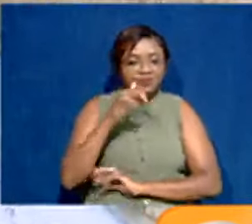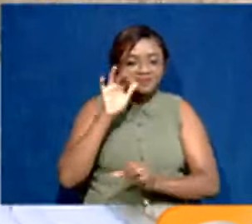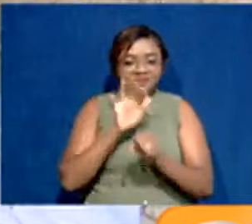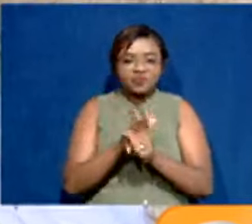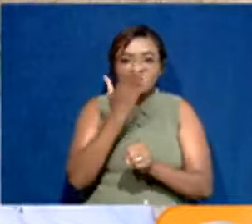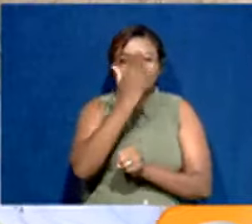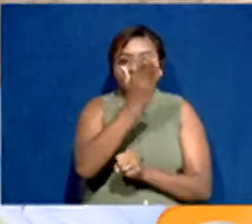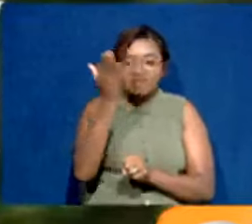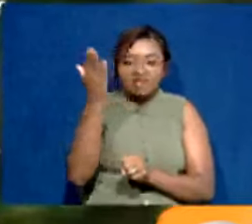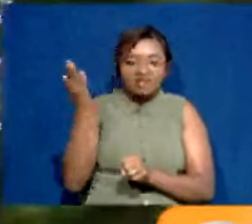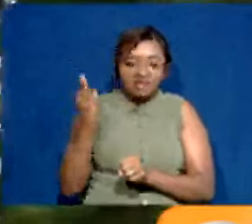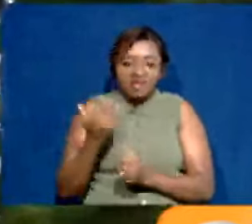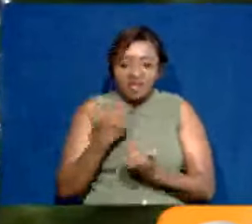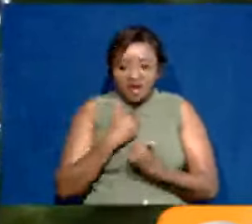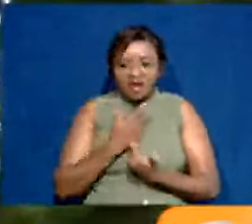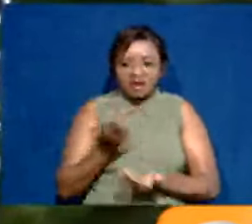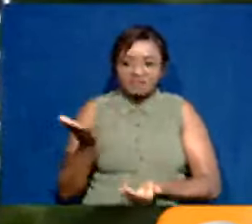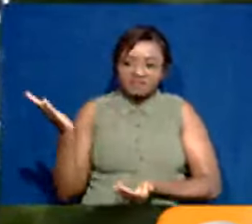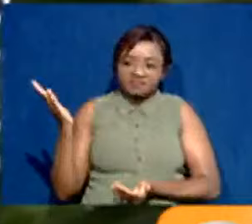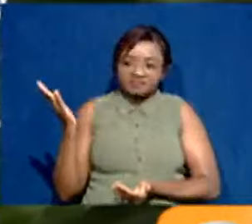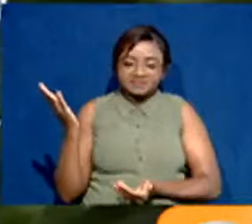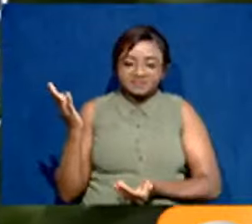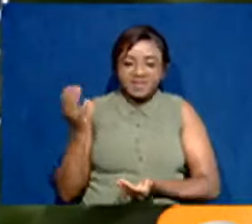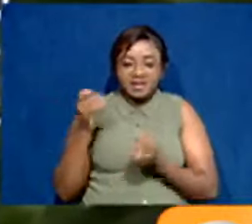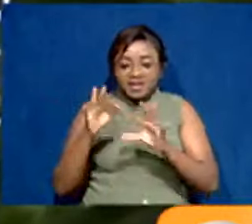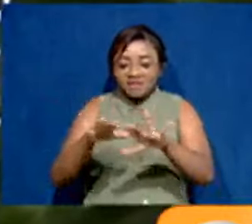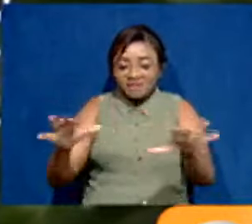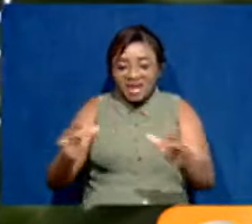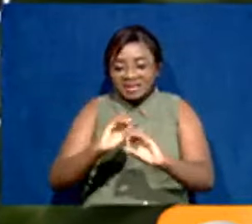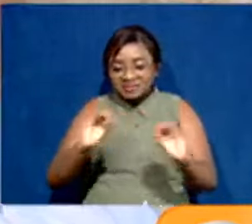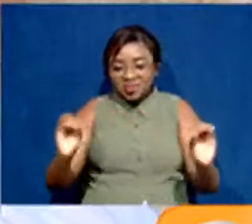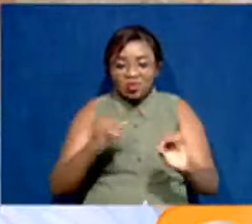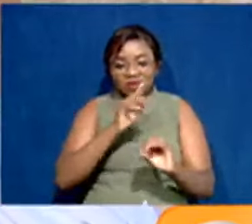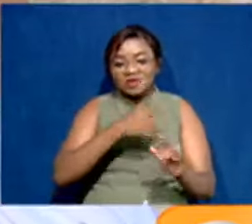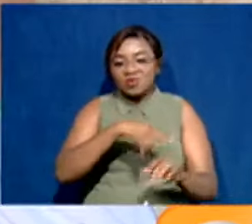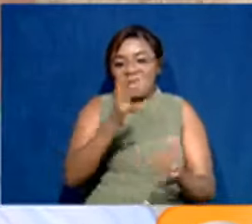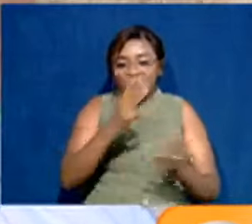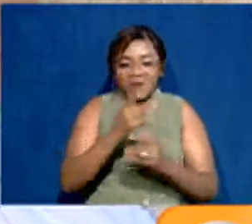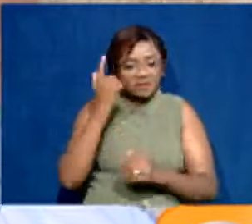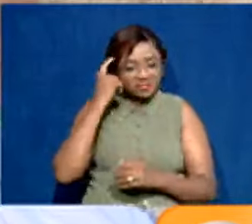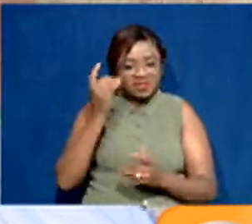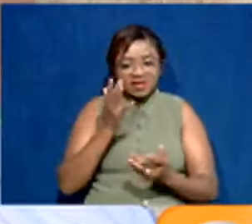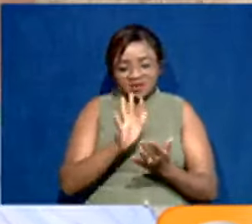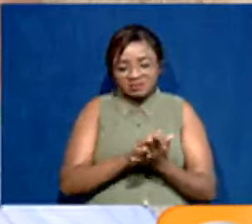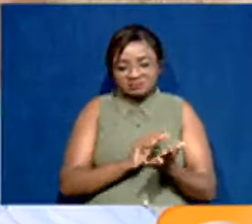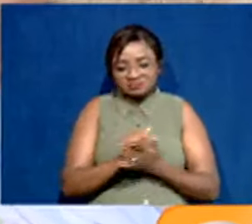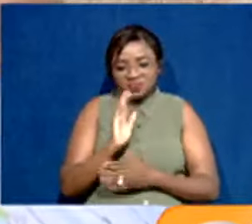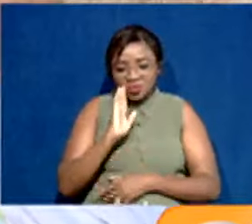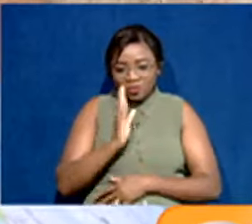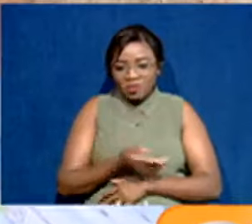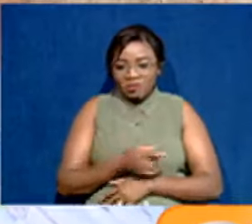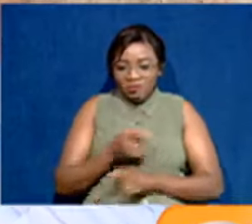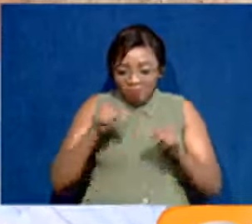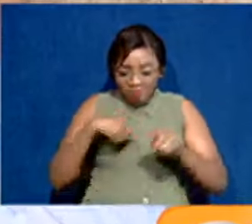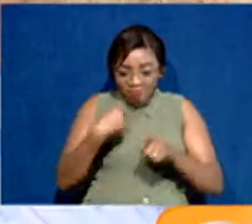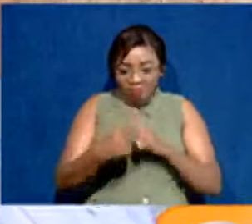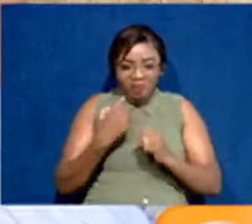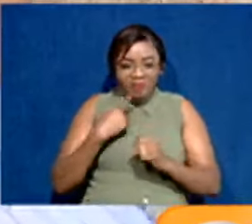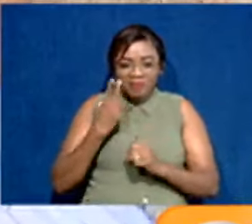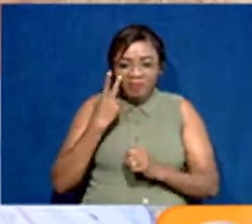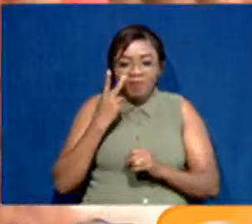makadamia. Kama soko haitakuwa imetengenezwa, tunaona kama itaenda kuharibika tena. Mimi huu mwaka ndio nimeona makadamia